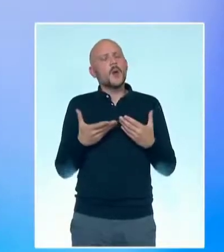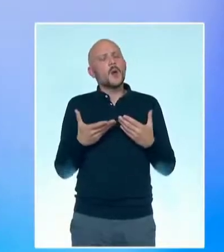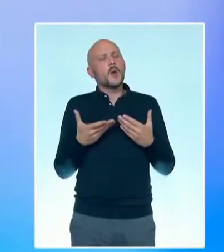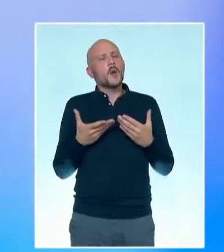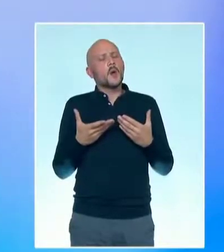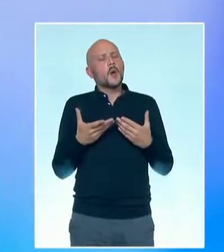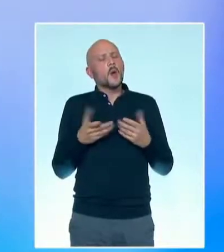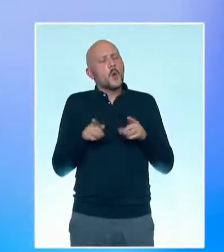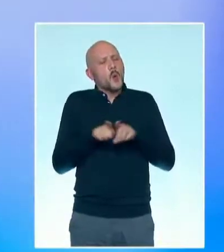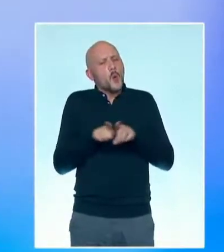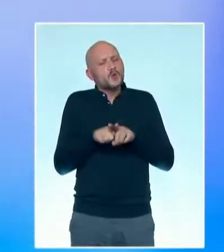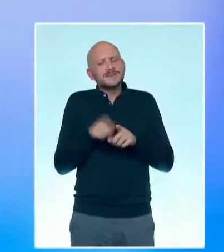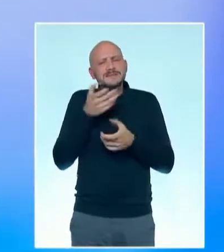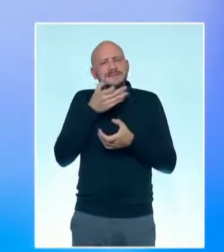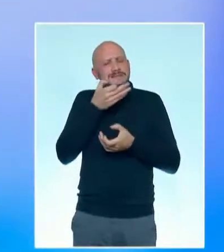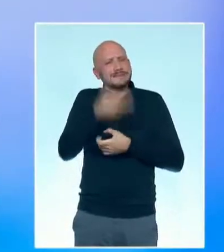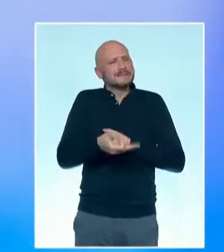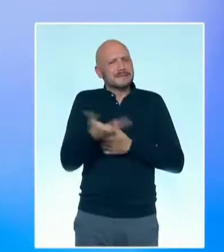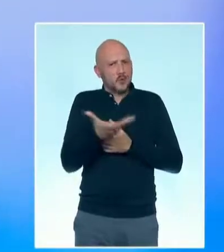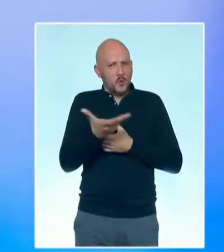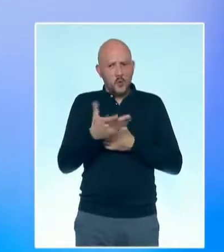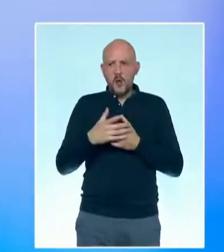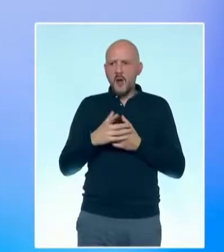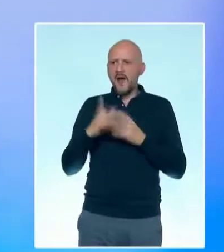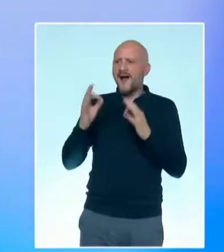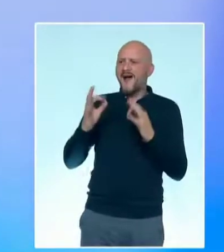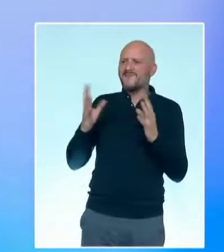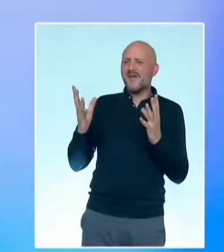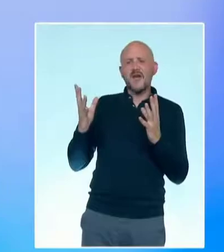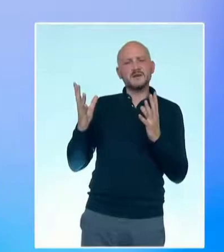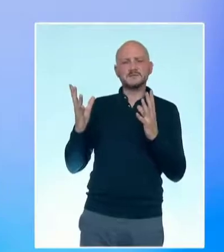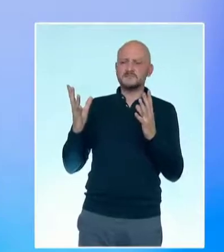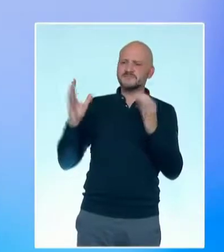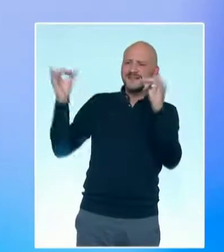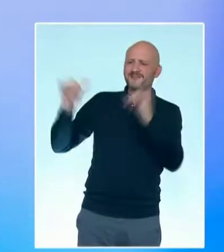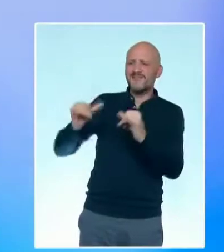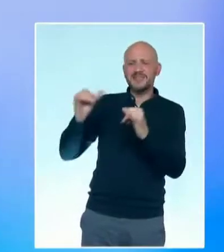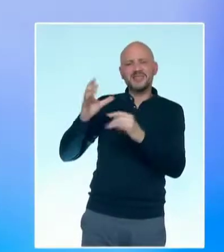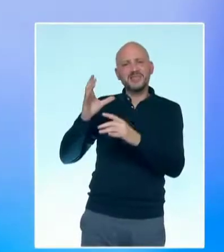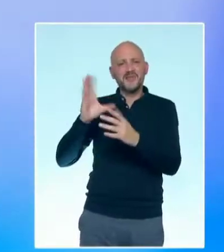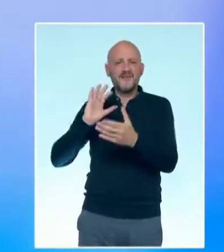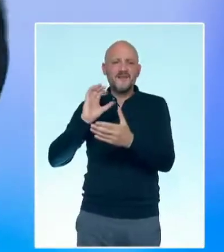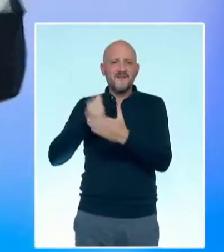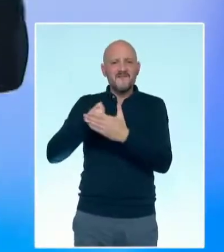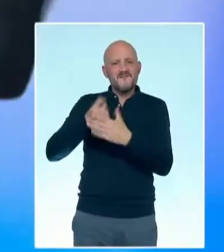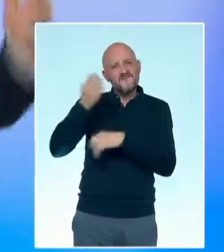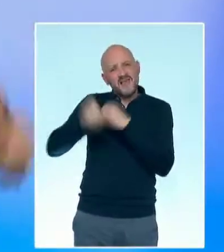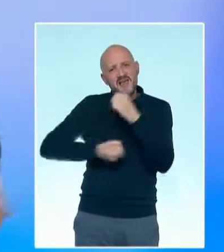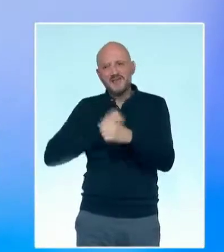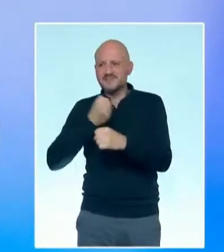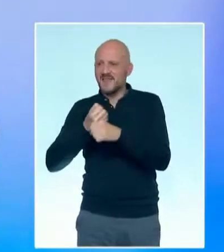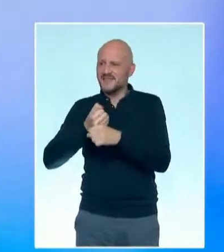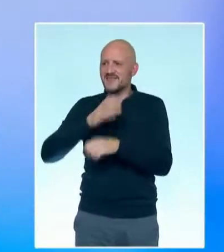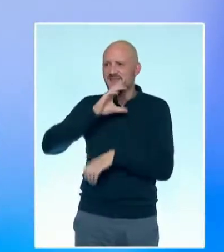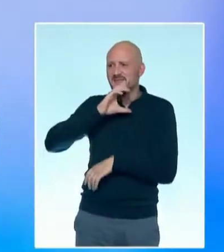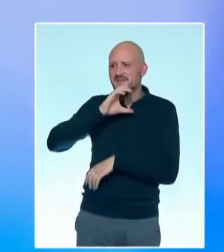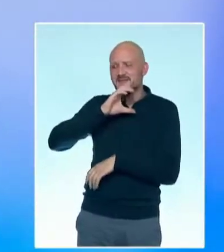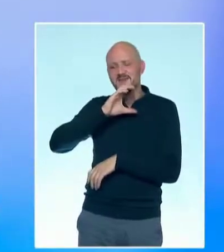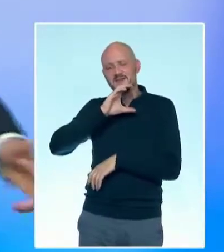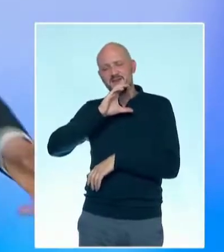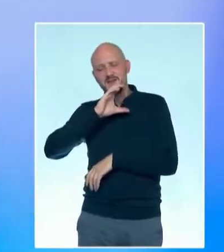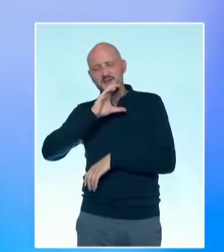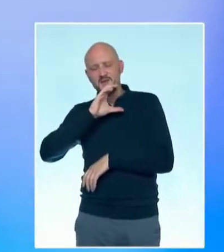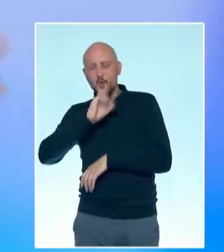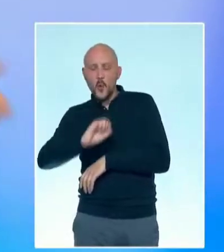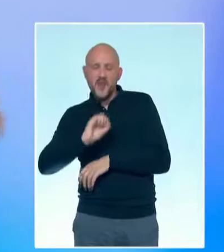par exemple, les cérémonies de vœux, on a voulu avertir un peu à l'avance. Hein, vous allez me dire, bon, on peut espérer que tout s'améliorera d'ici le